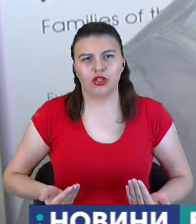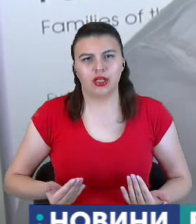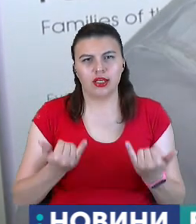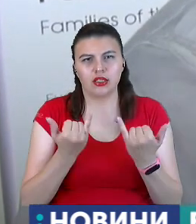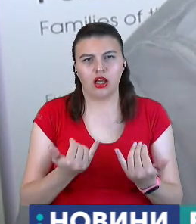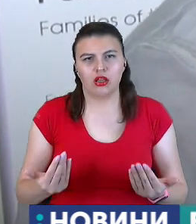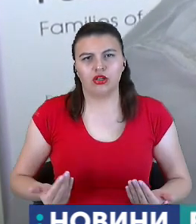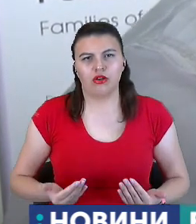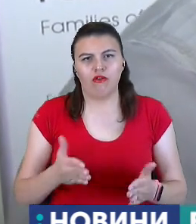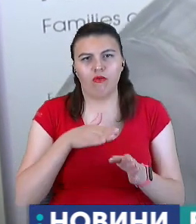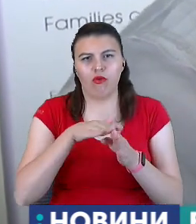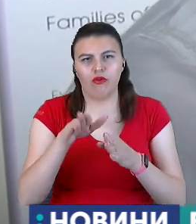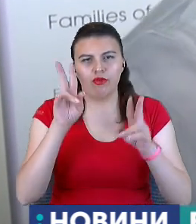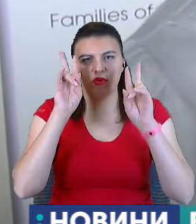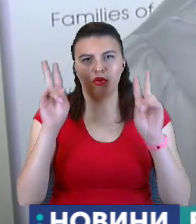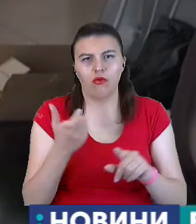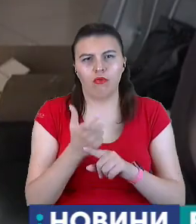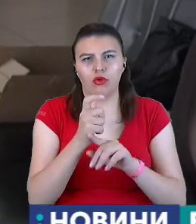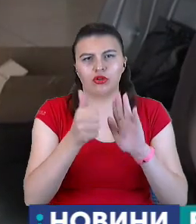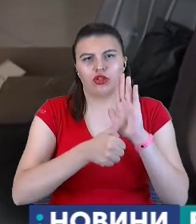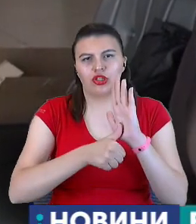повній невідомості вже понад 6 років.